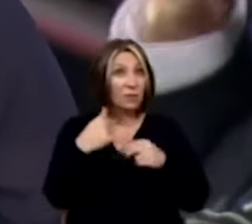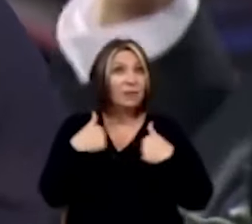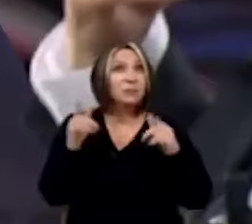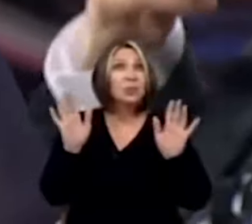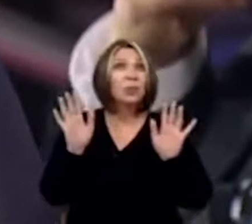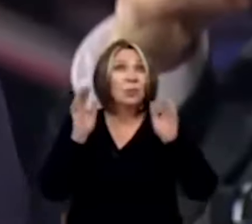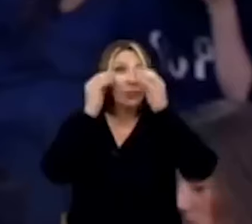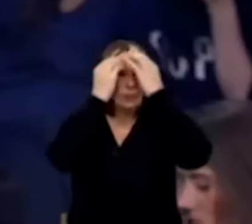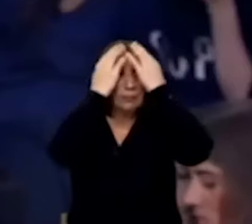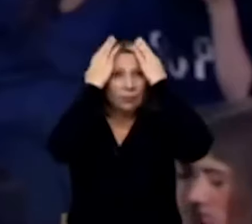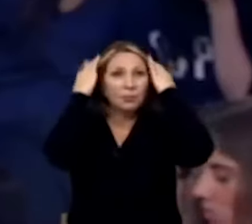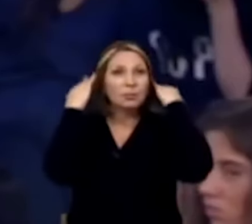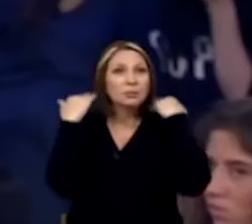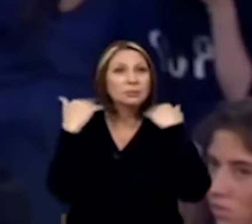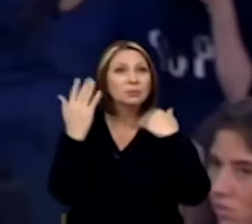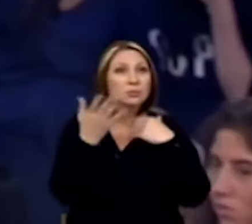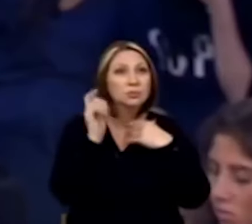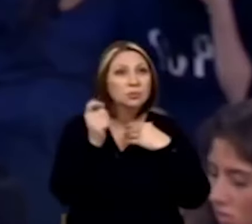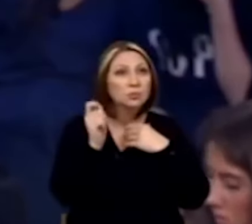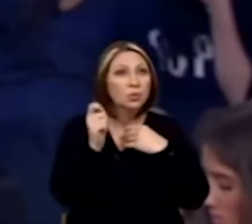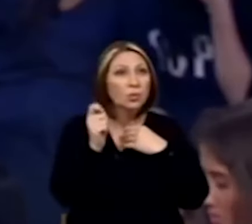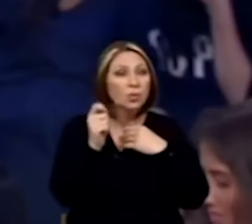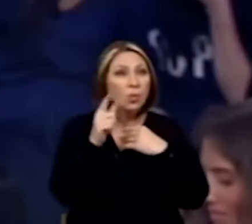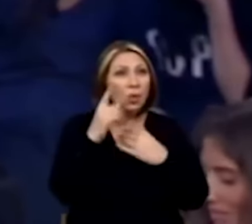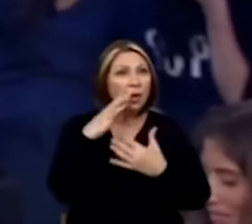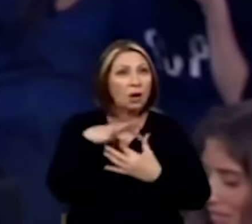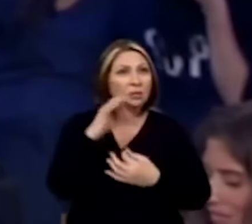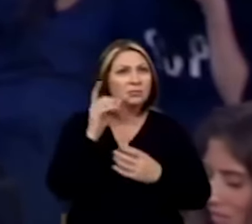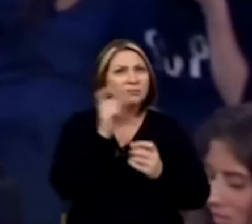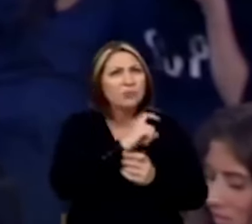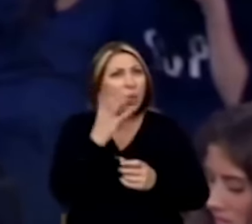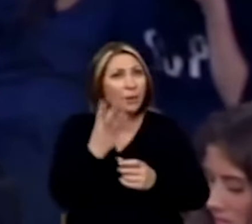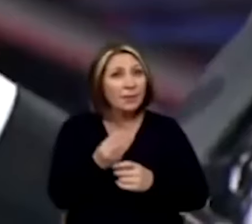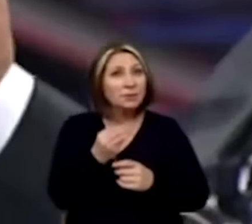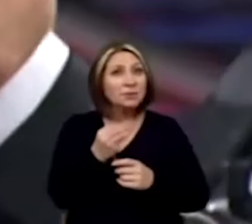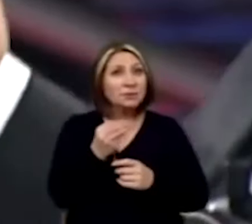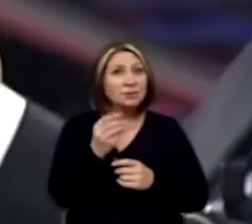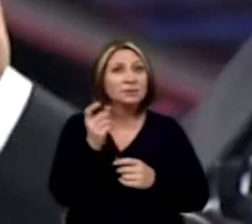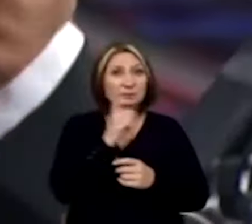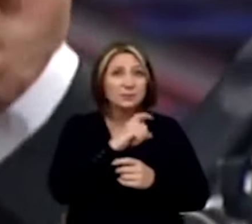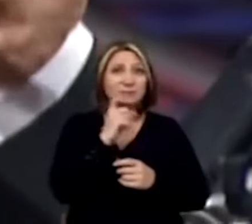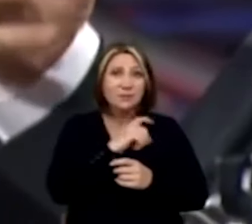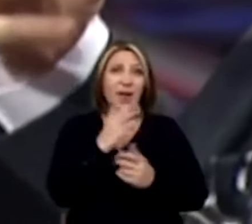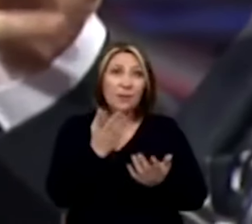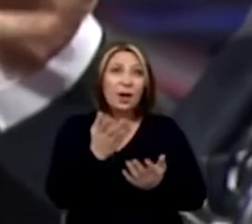değil. Ama ya çok zor bir şey çünkü o karakter detone de olabilir. Detone zaten. Zaten